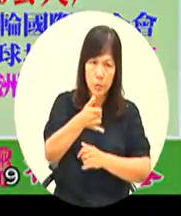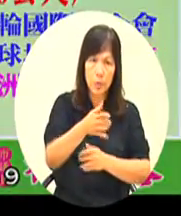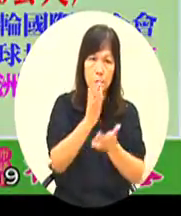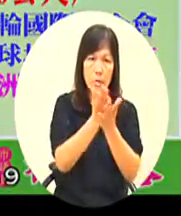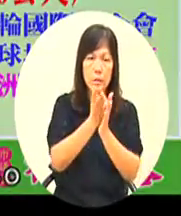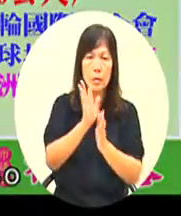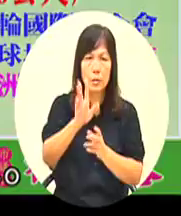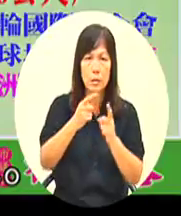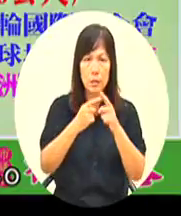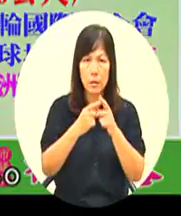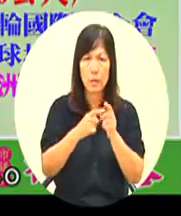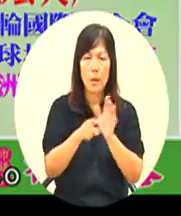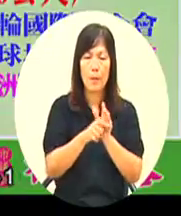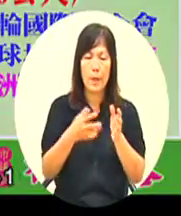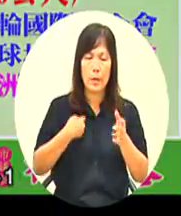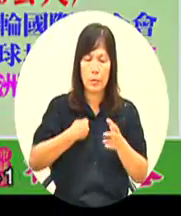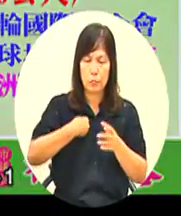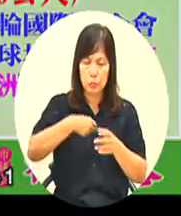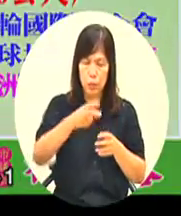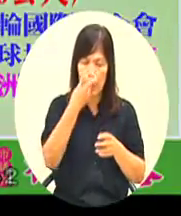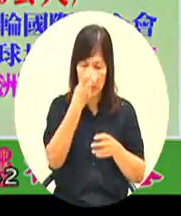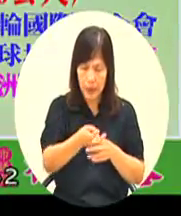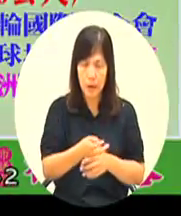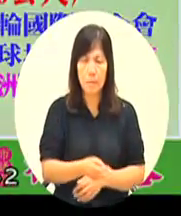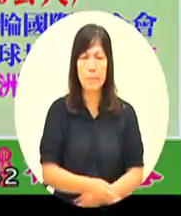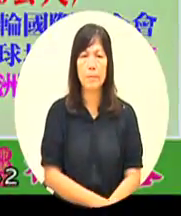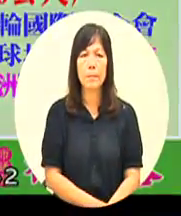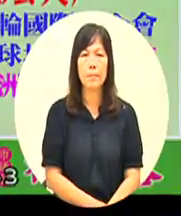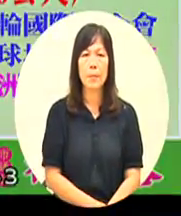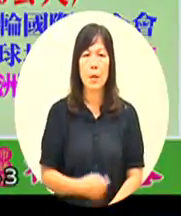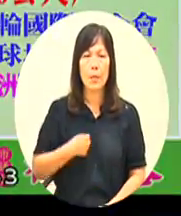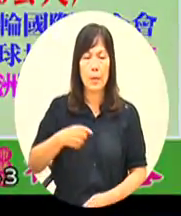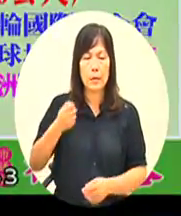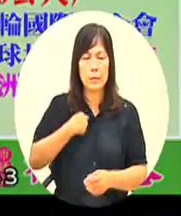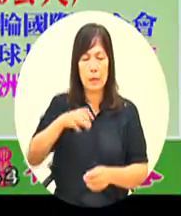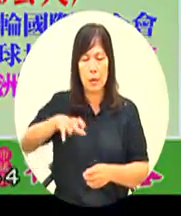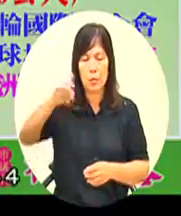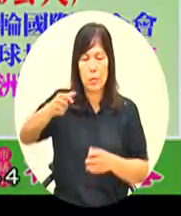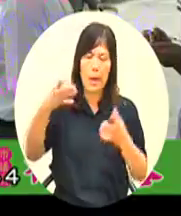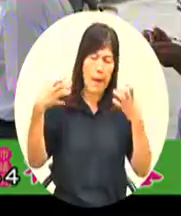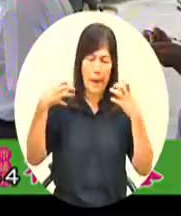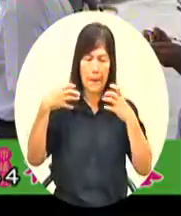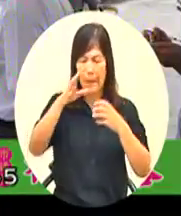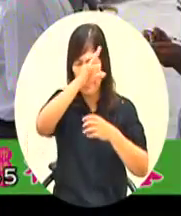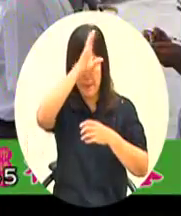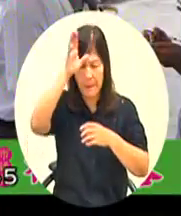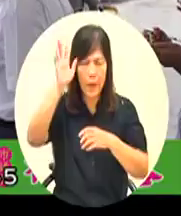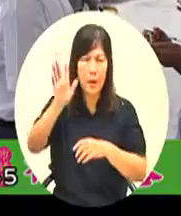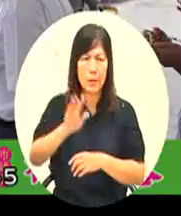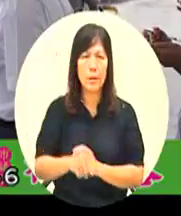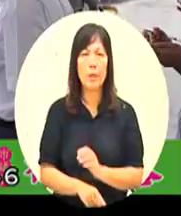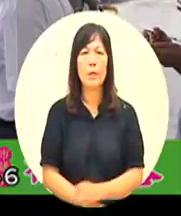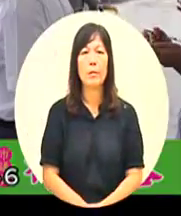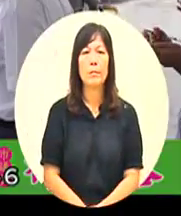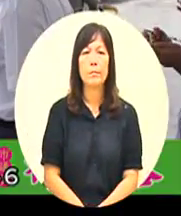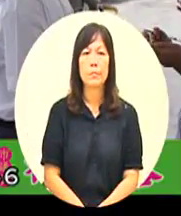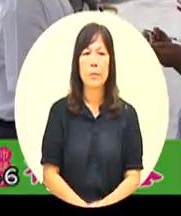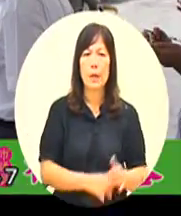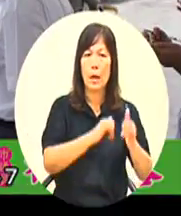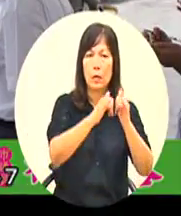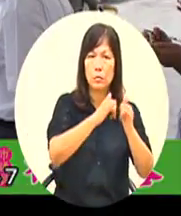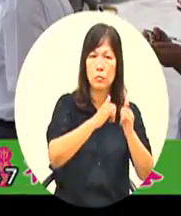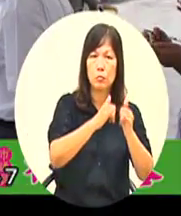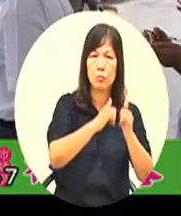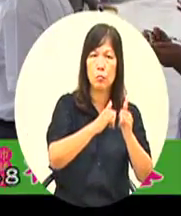为当时我们去看的时候，因为我知影讲咱局长就无用诶，我就是感觉讲啊，我们的市民朋友有